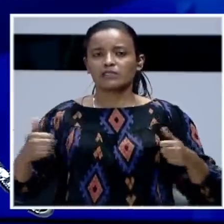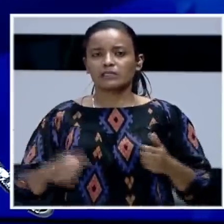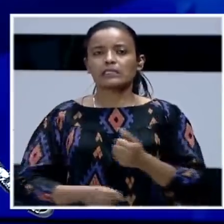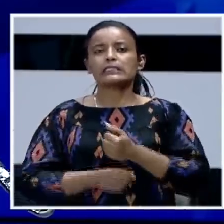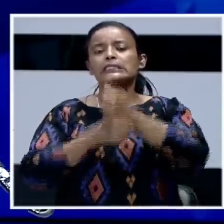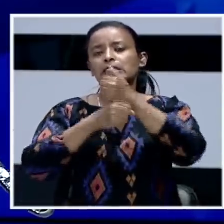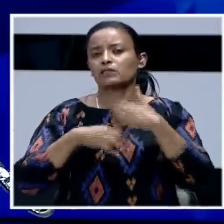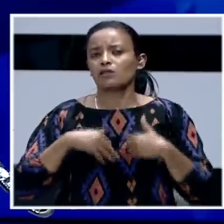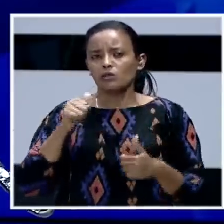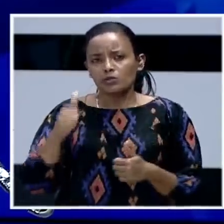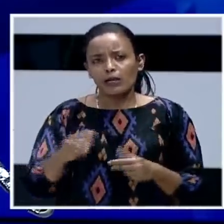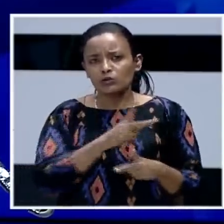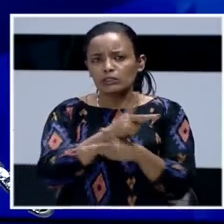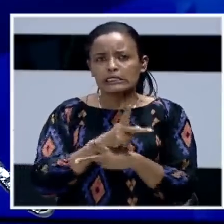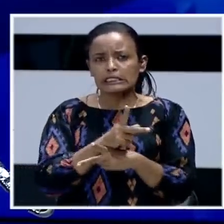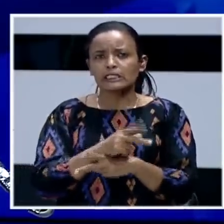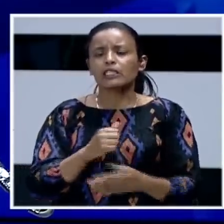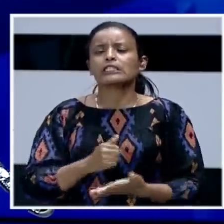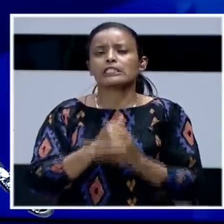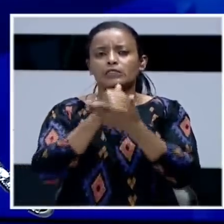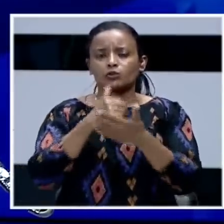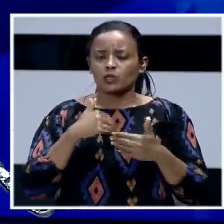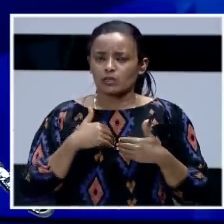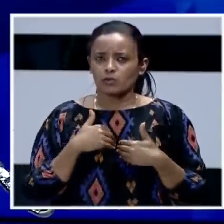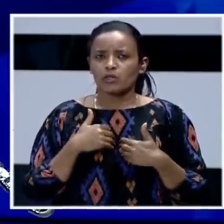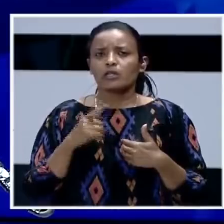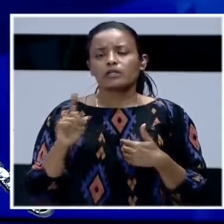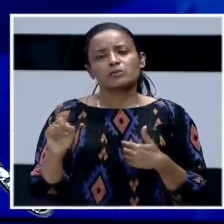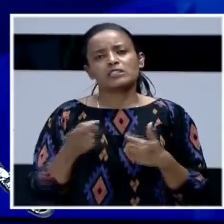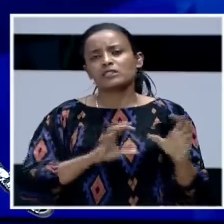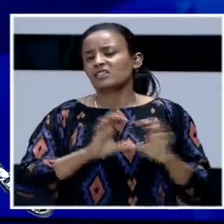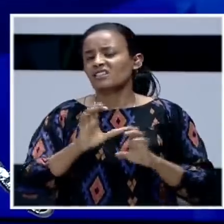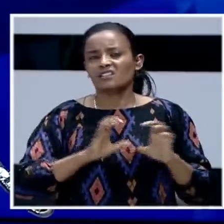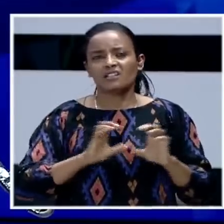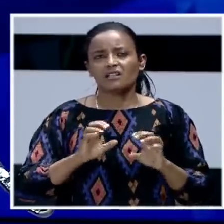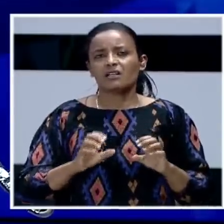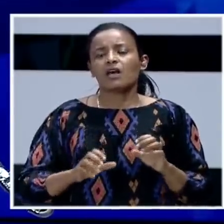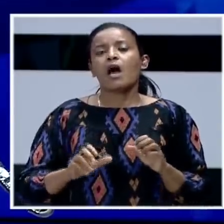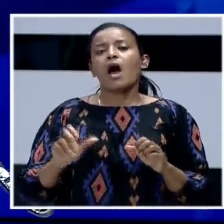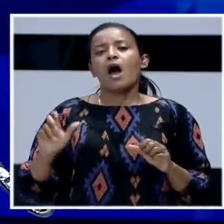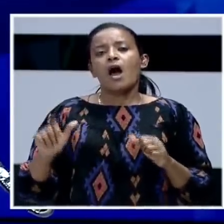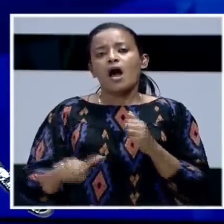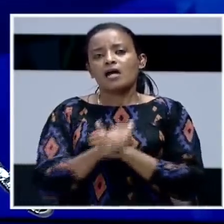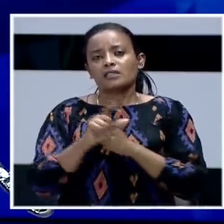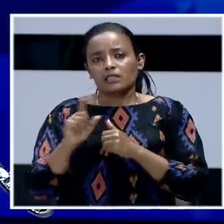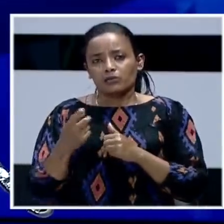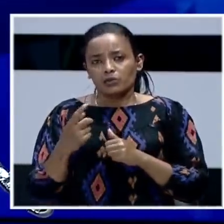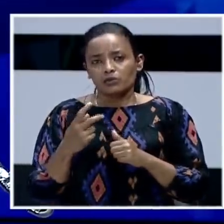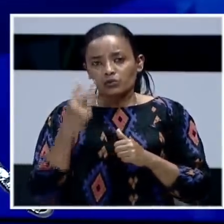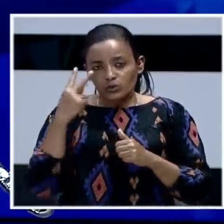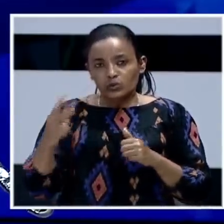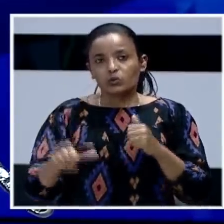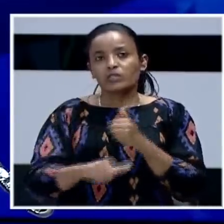كحجزونلو نوعلو كنتنقللو كحجزون كخللو كمزي تزي غيرنا خوينا حدقة مخانو ورؤي زغنا حدقة كمتس خمس